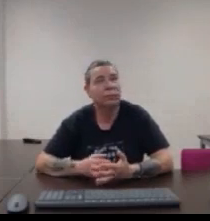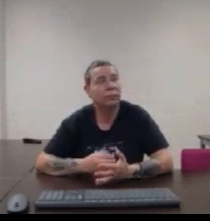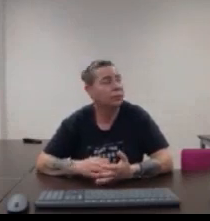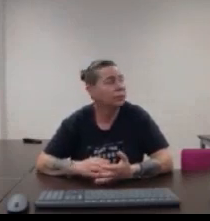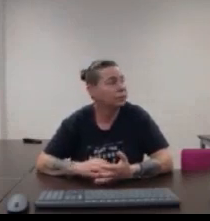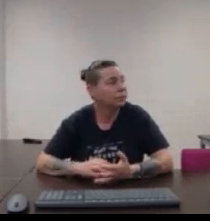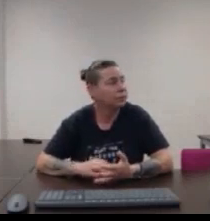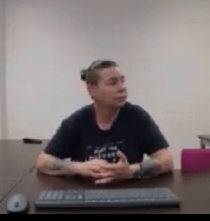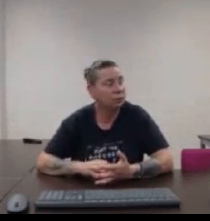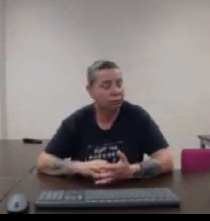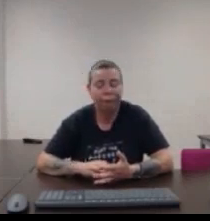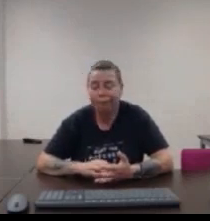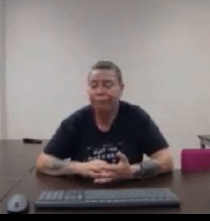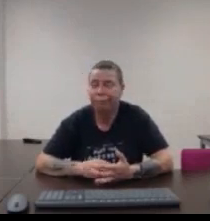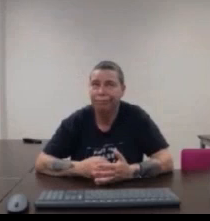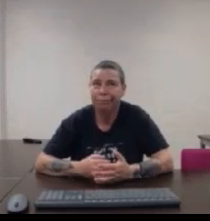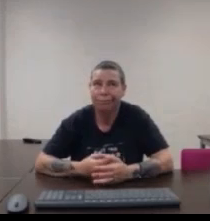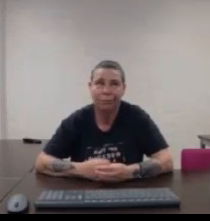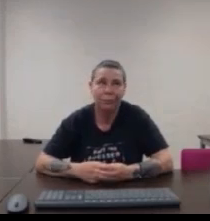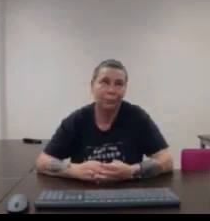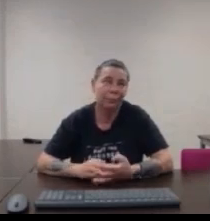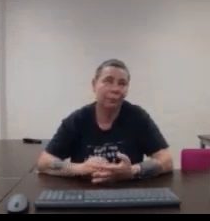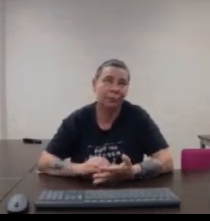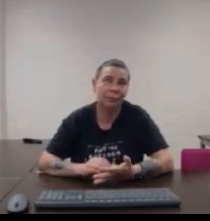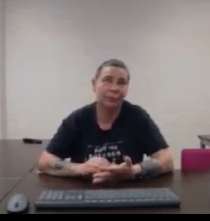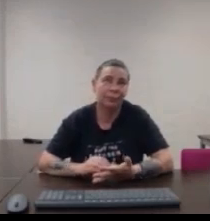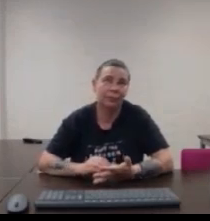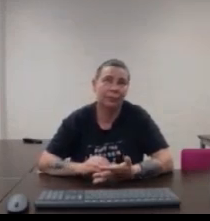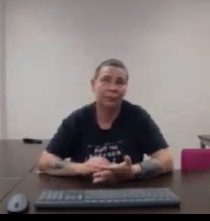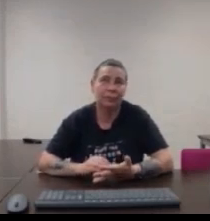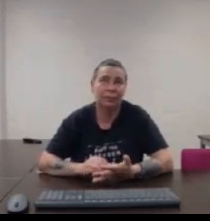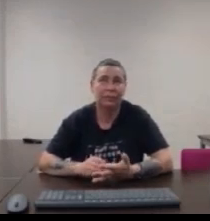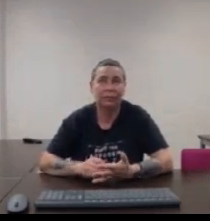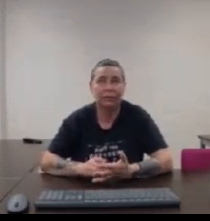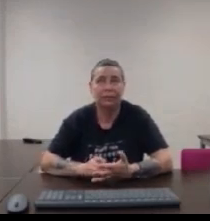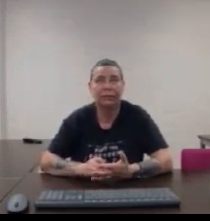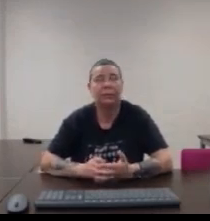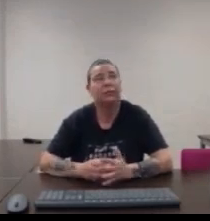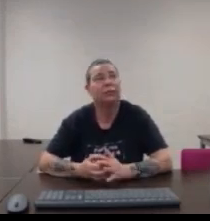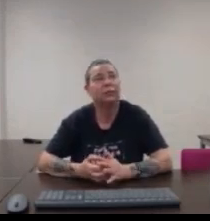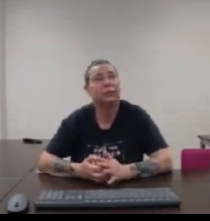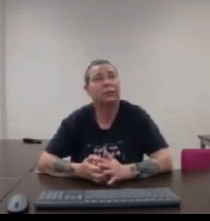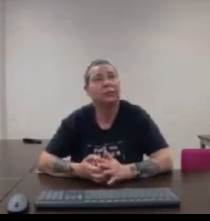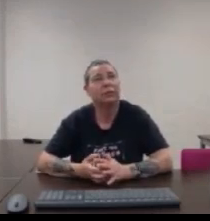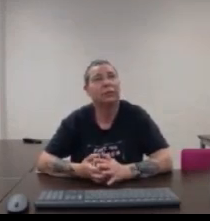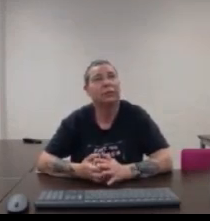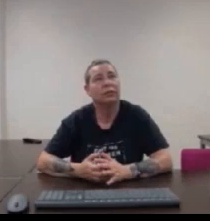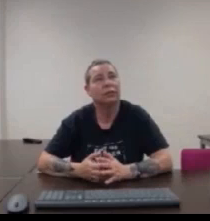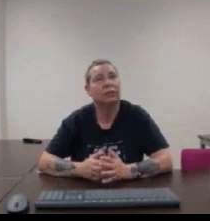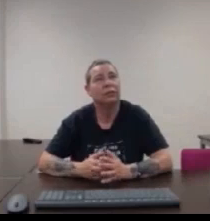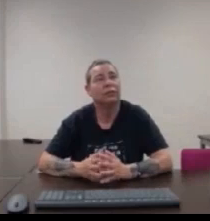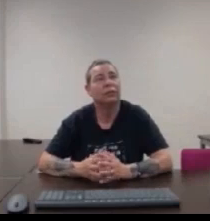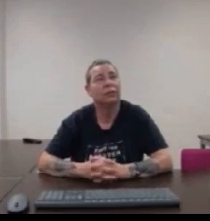donc j'avais un peu la tête ailleurs. Donc, on voulait quand même vous faire un zoom sur le télétravail. Les différents réglages dont on